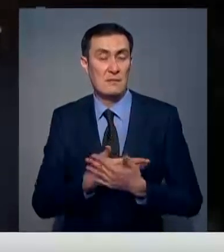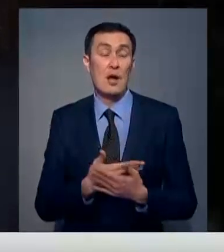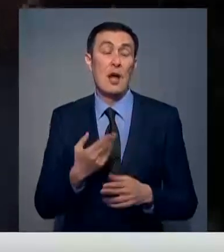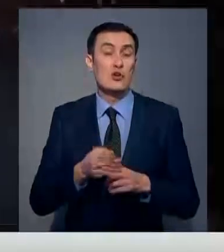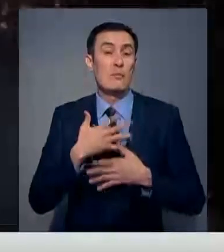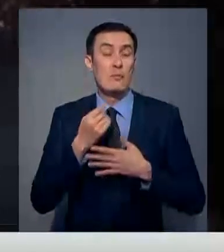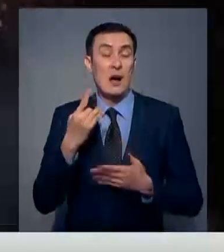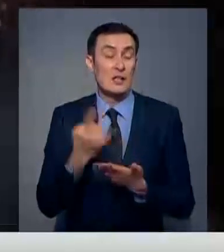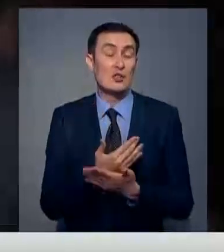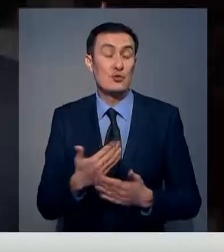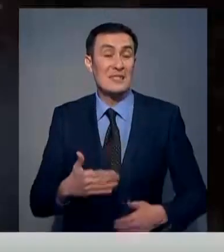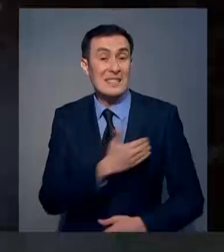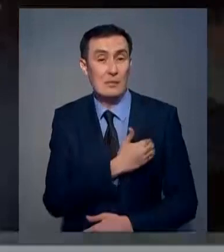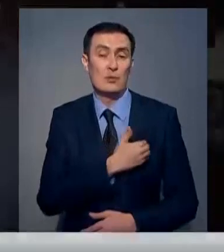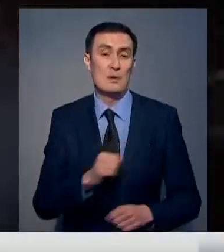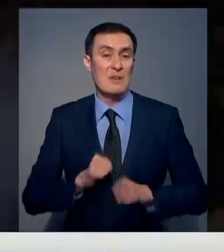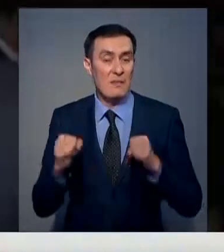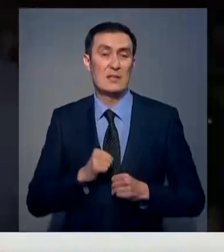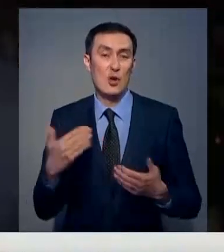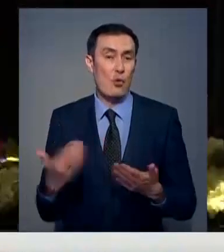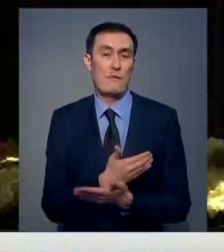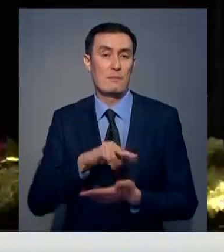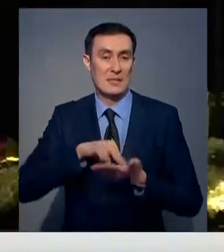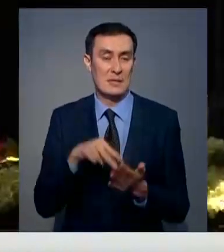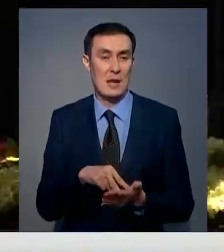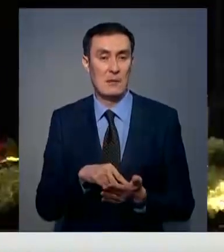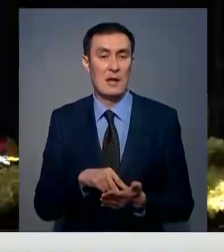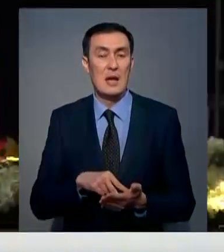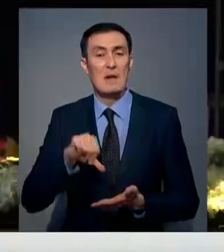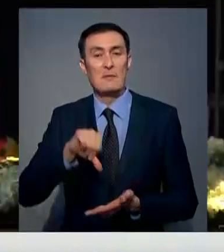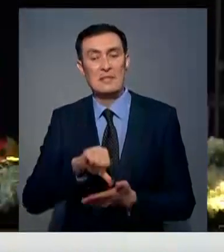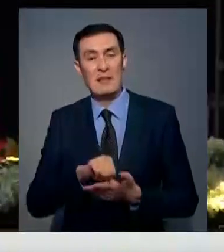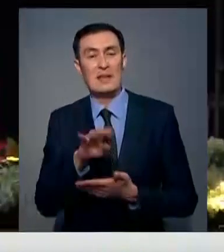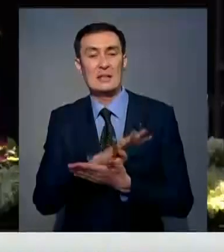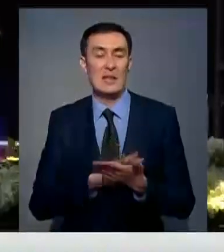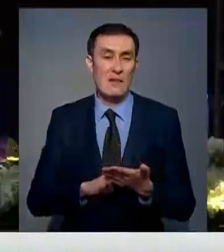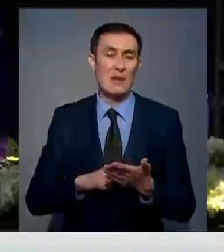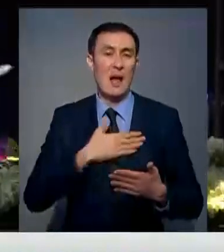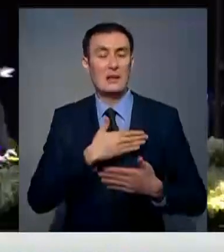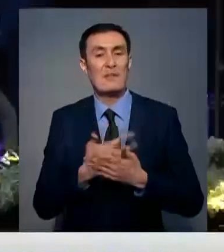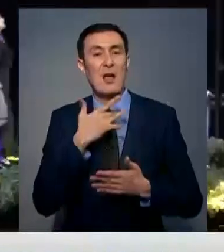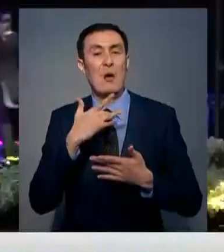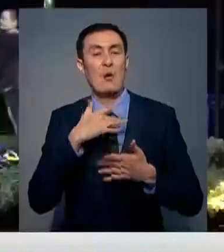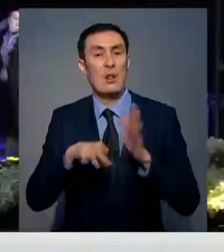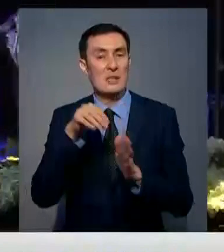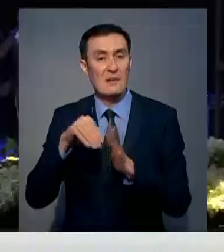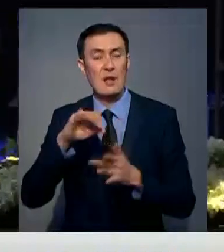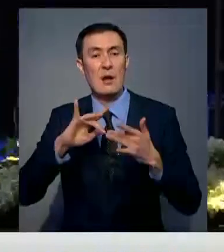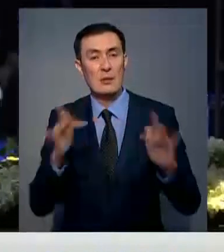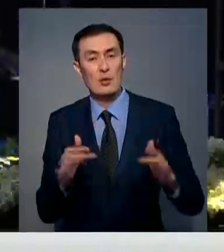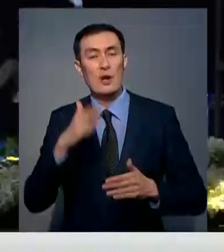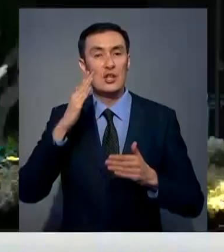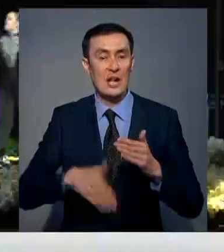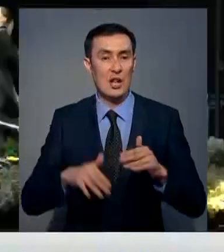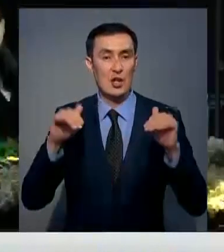Это еще один стимул и мотивация к новым целям. Представление заявки, активное онлайн-голосование, но все же